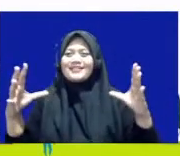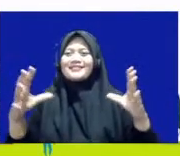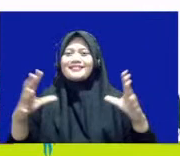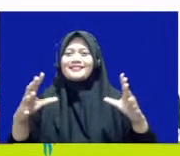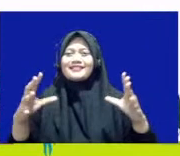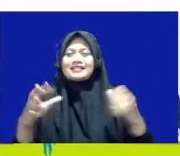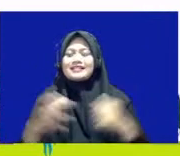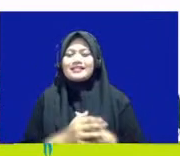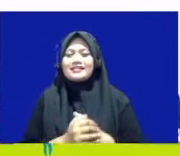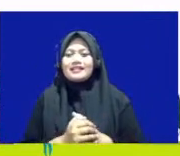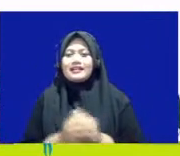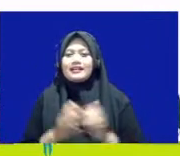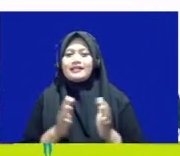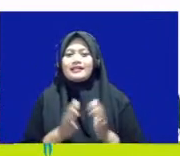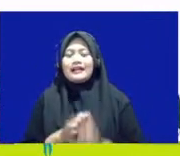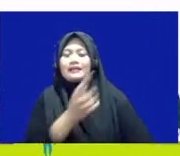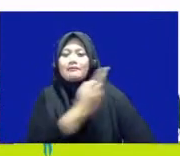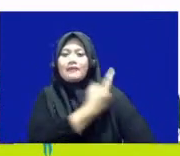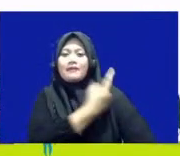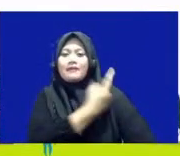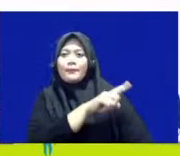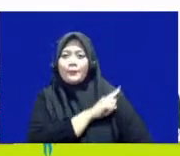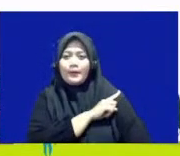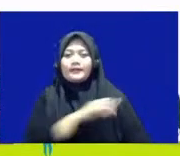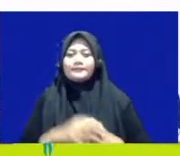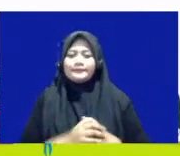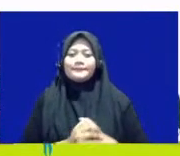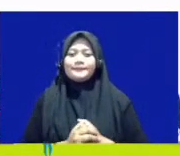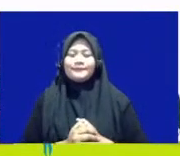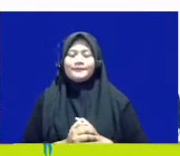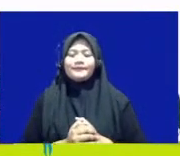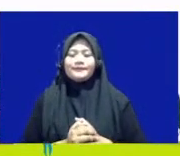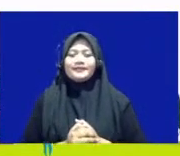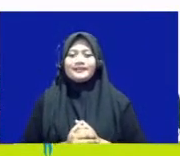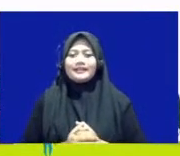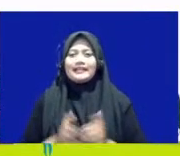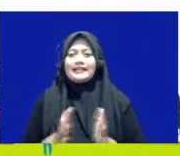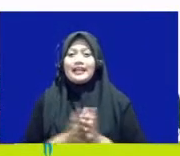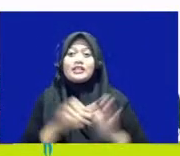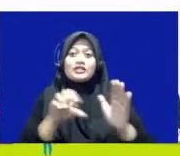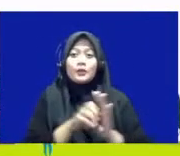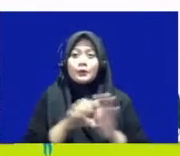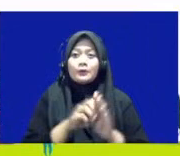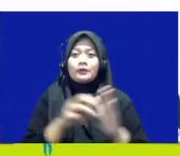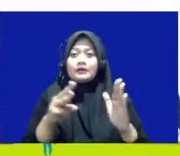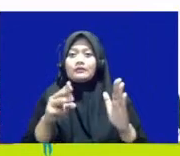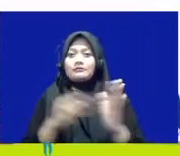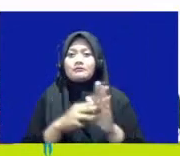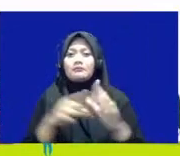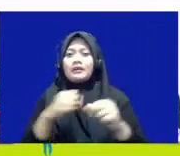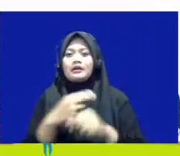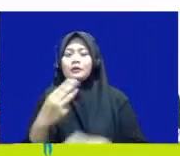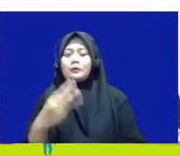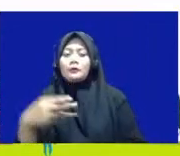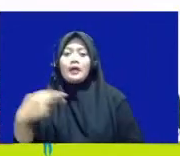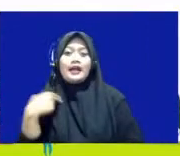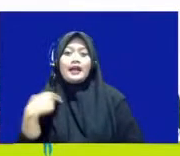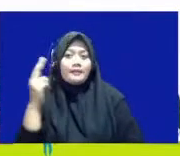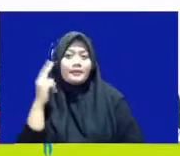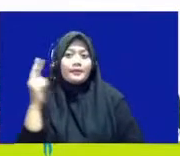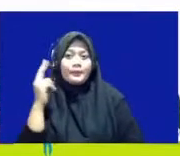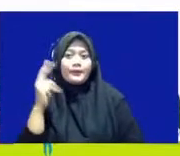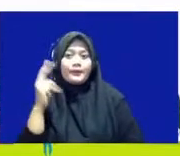dengan perempuan. Nah, tadi juga di contoh di mangrove juga ada perempuannya, itu banyak yang ikut serta dalam kegiatan